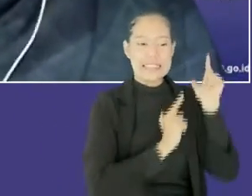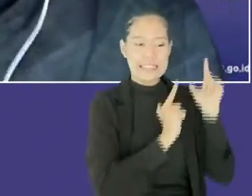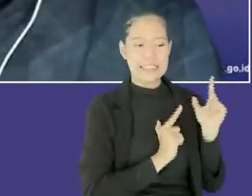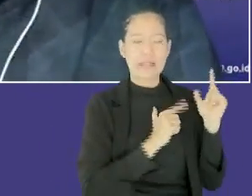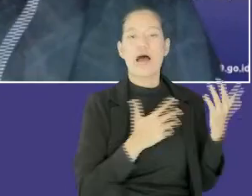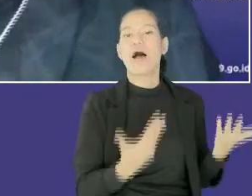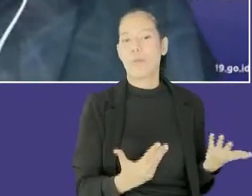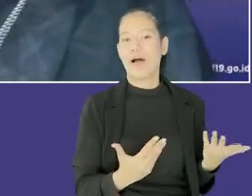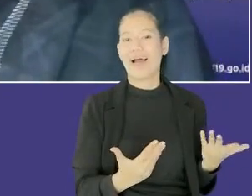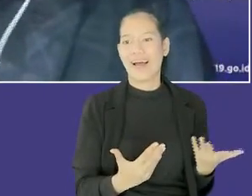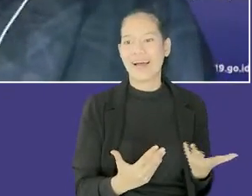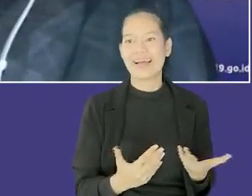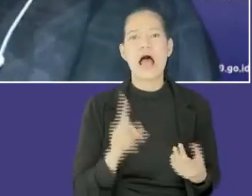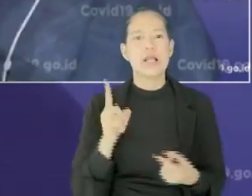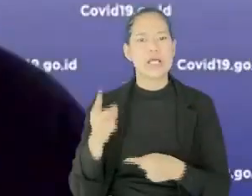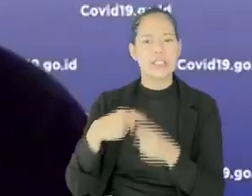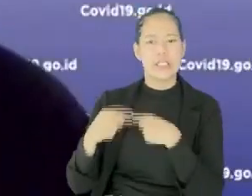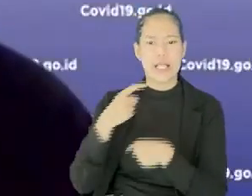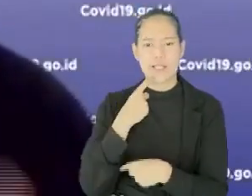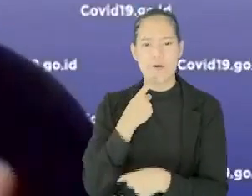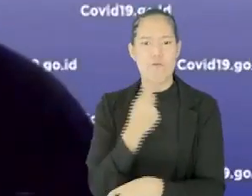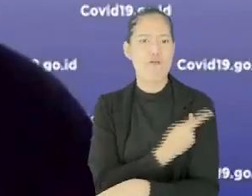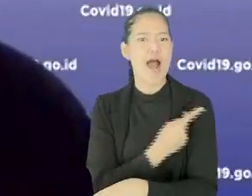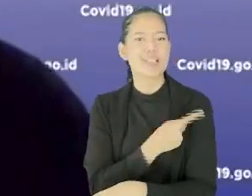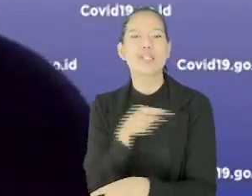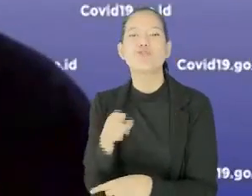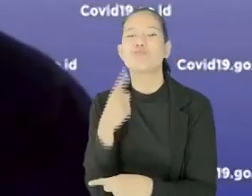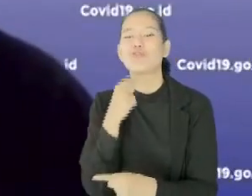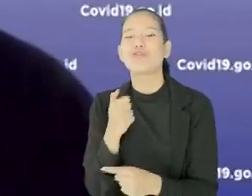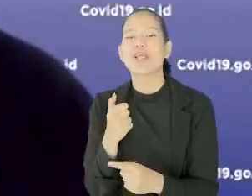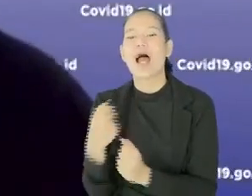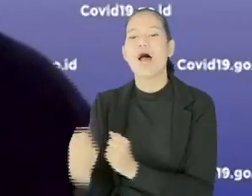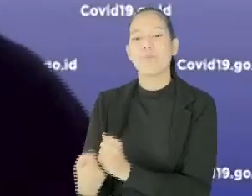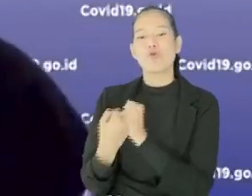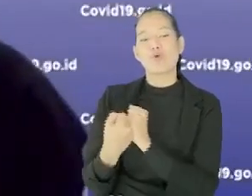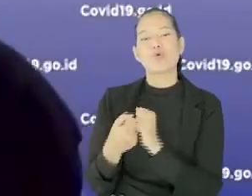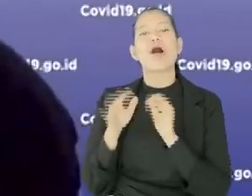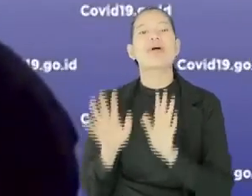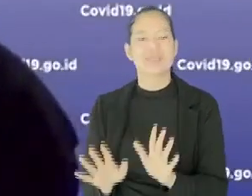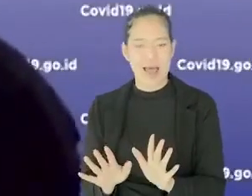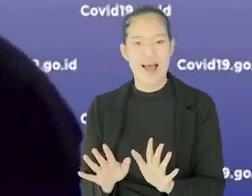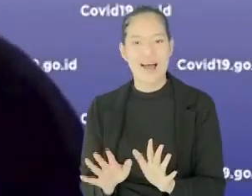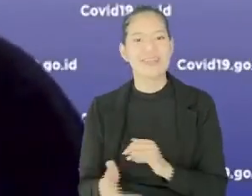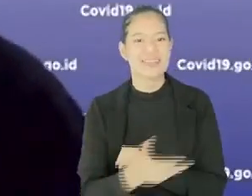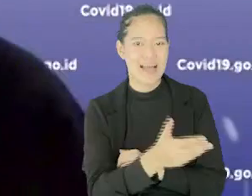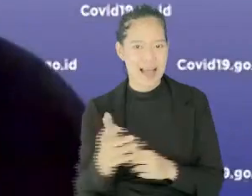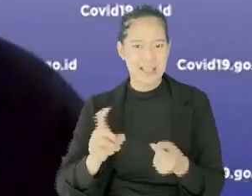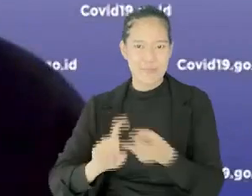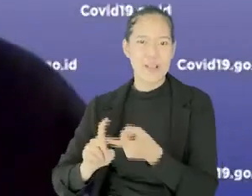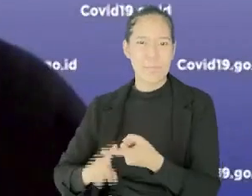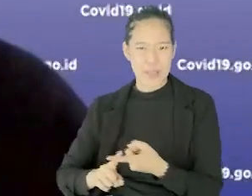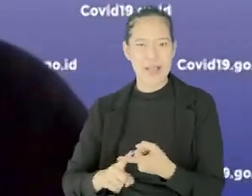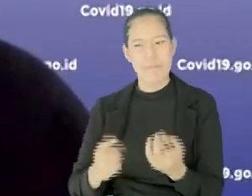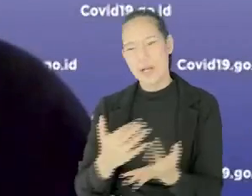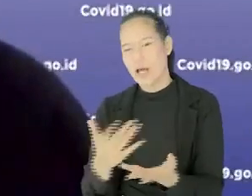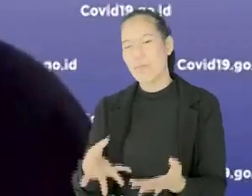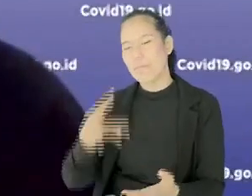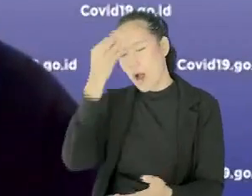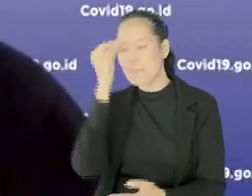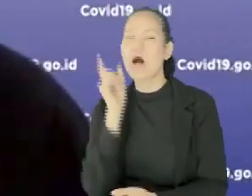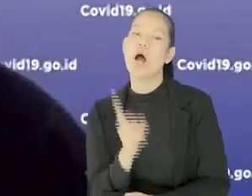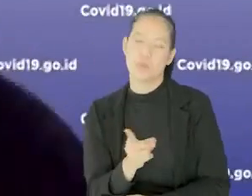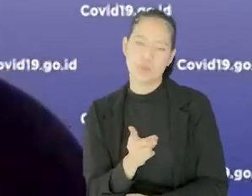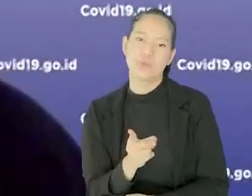kita cerita bahwa yang kemudian vaksinasi itu tambahan sebetulnya ya great teman-teman disini itu barangkali masyarakat muslim